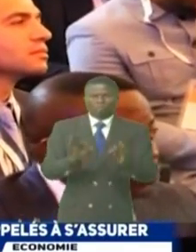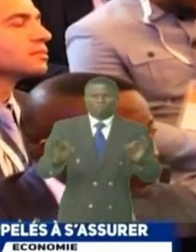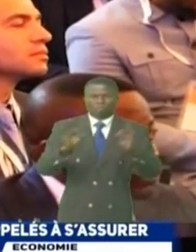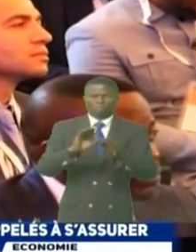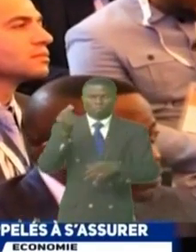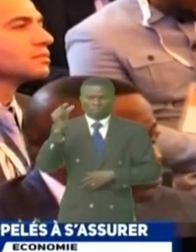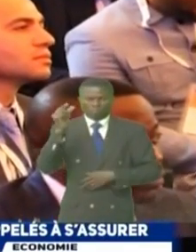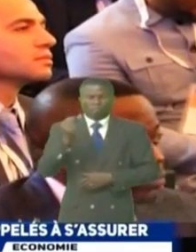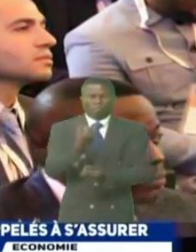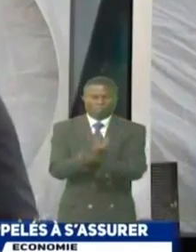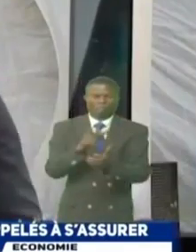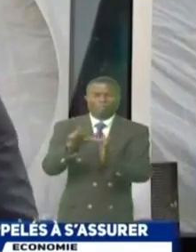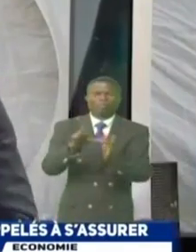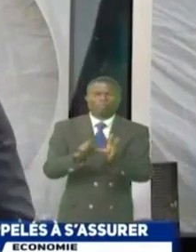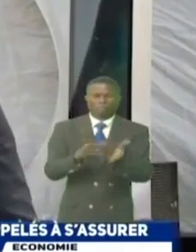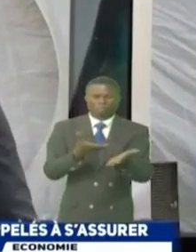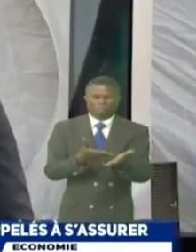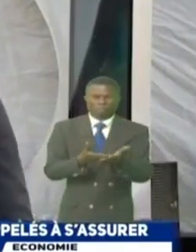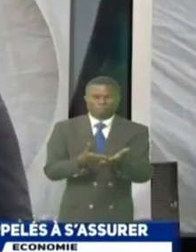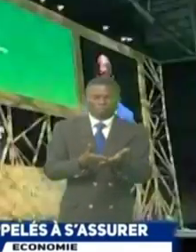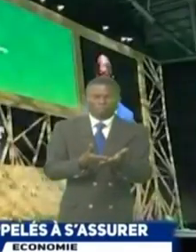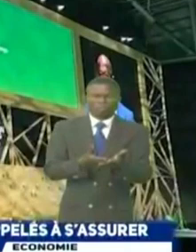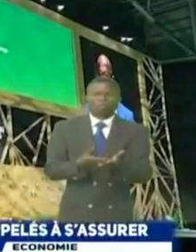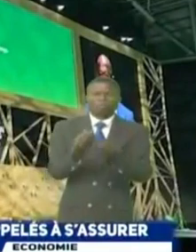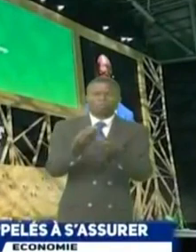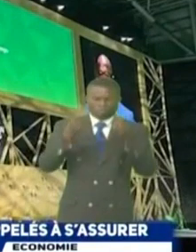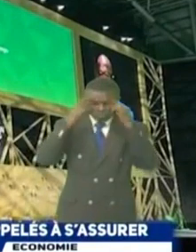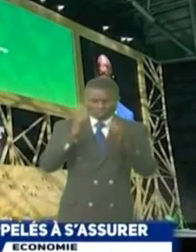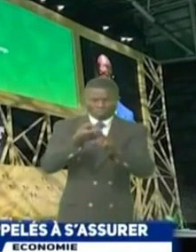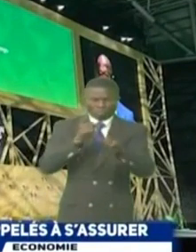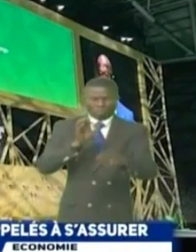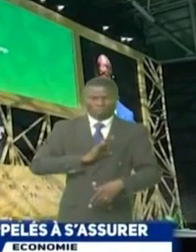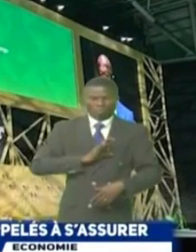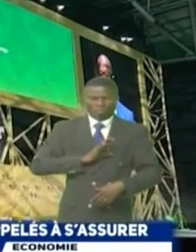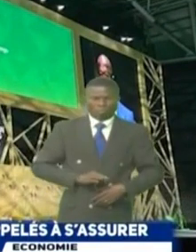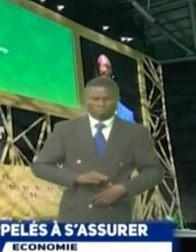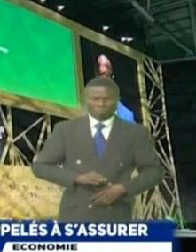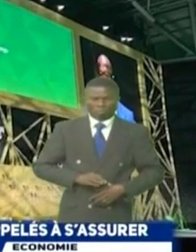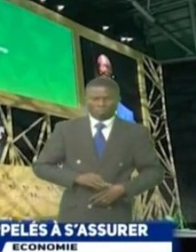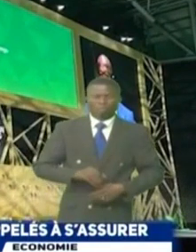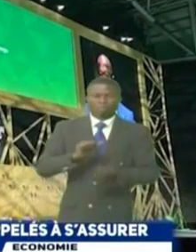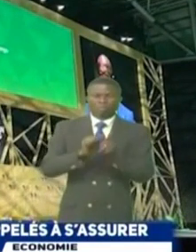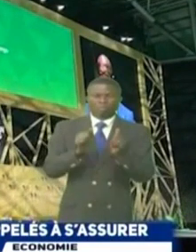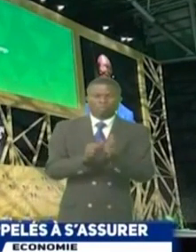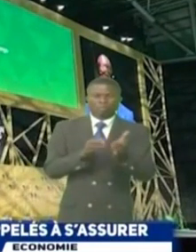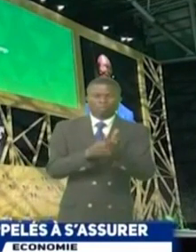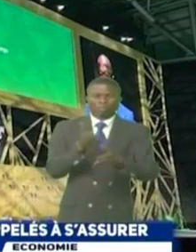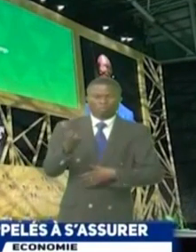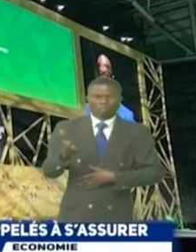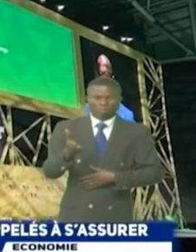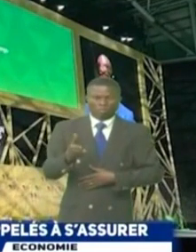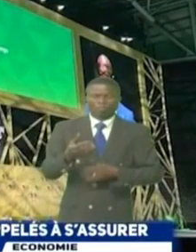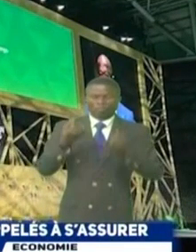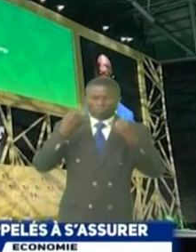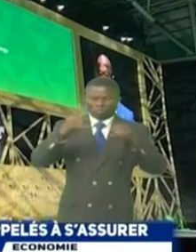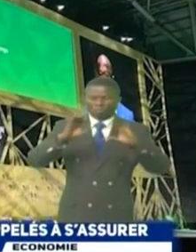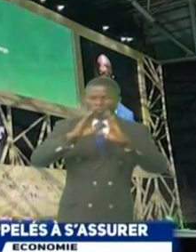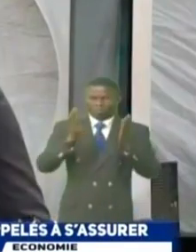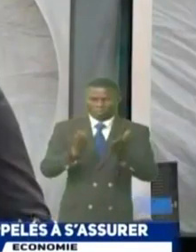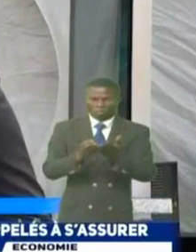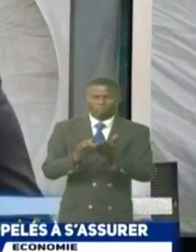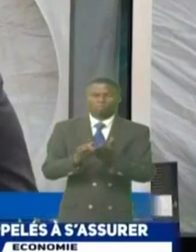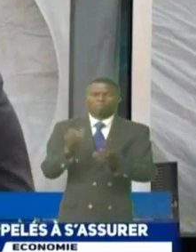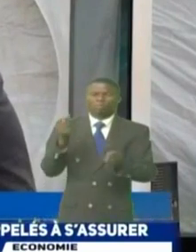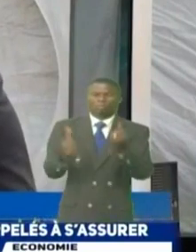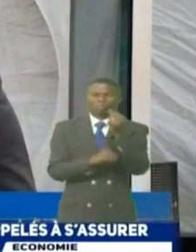pouvoir respecter la loi. L'instruction qui a été donnée par le chef de l'État lors du Mining Indaba, qui a rappelé à tous les miniers